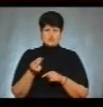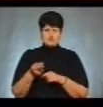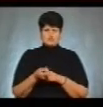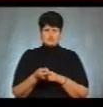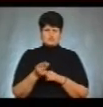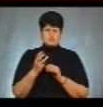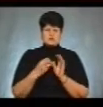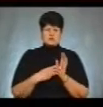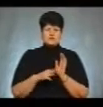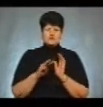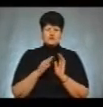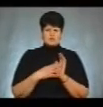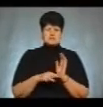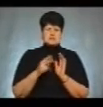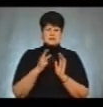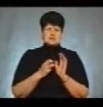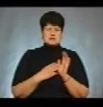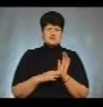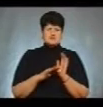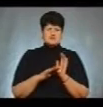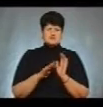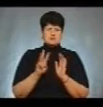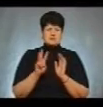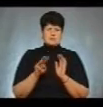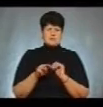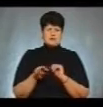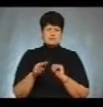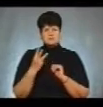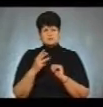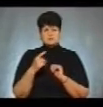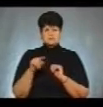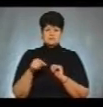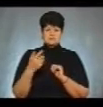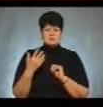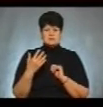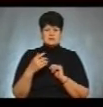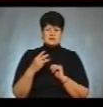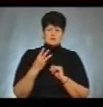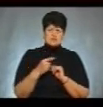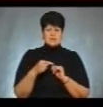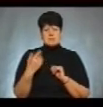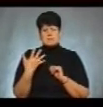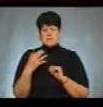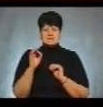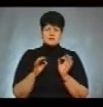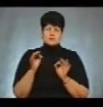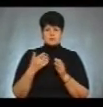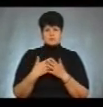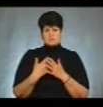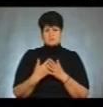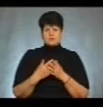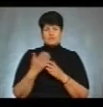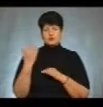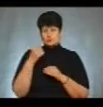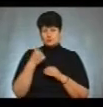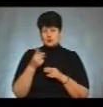393 мільйони? Ну, я вам кажу, що це на 3-5% не більше. Лише 3-5%. Це в середньому, от в прошлому